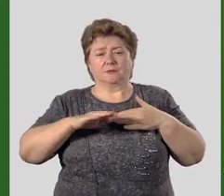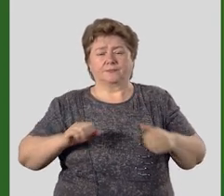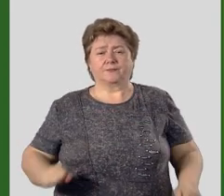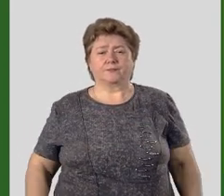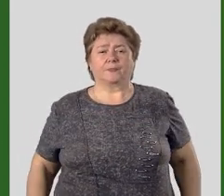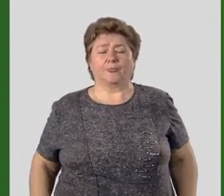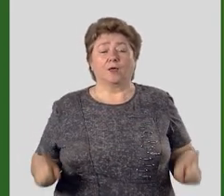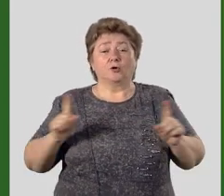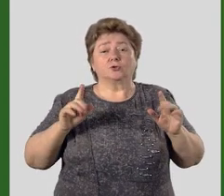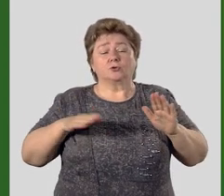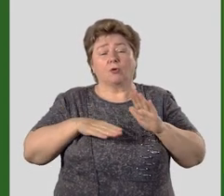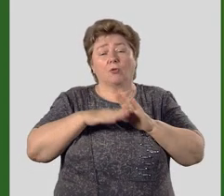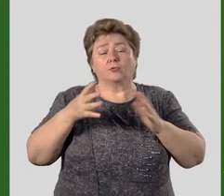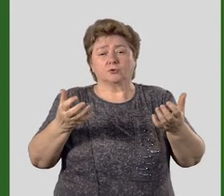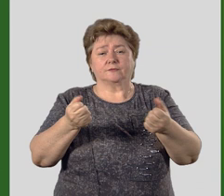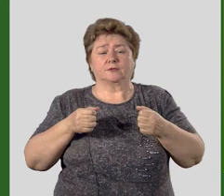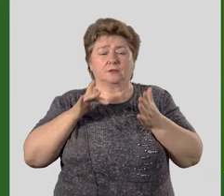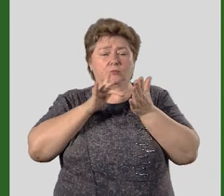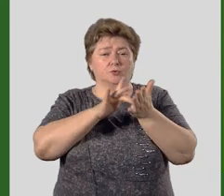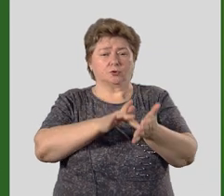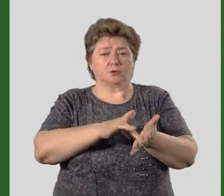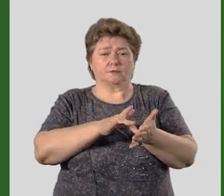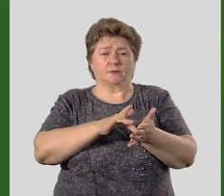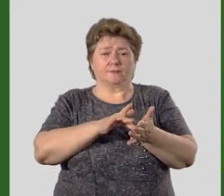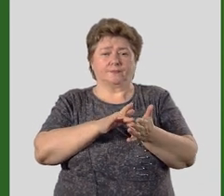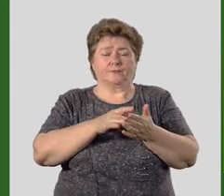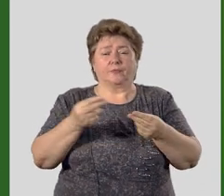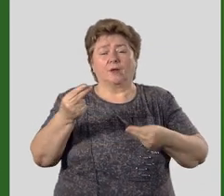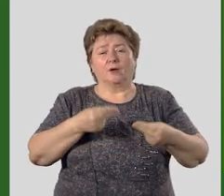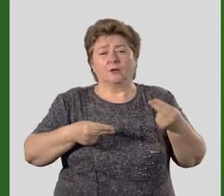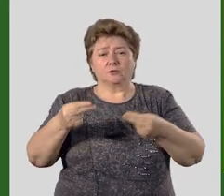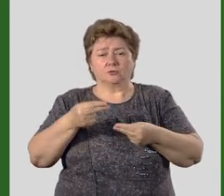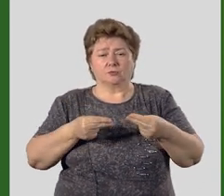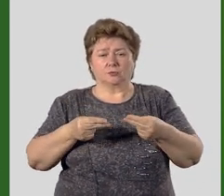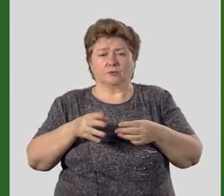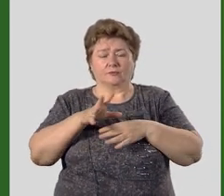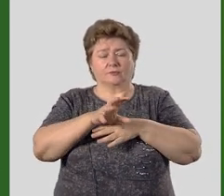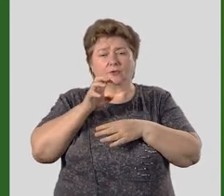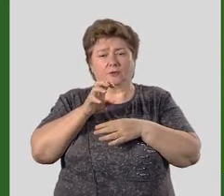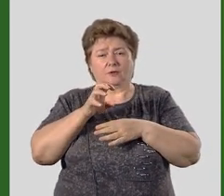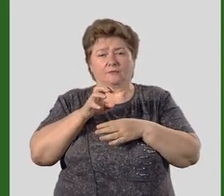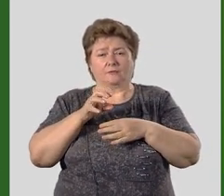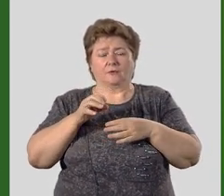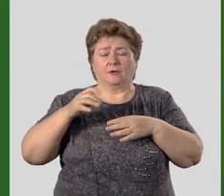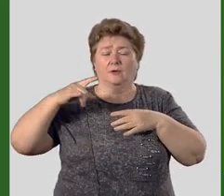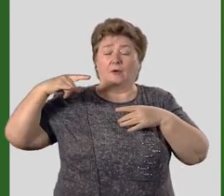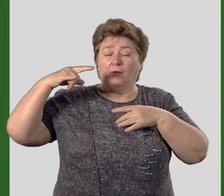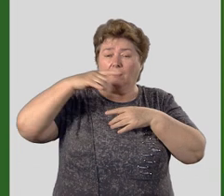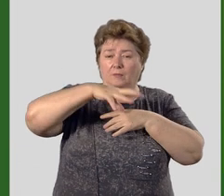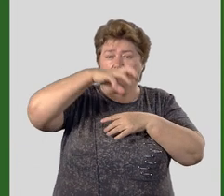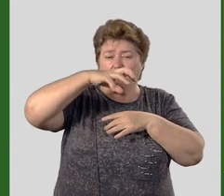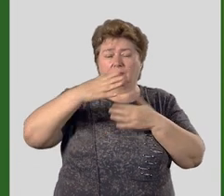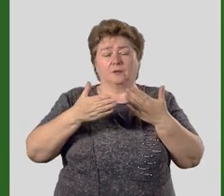местность. Что лучше взять для путешествия? Рисунок, фотографию,